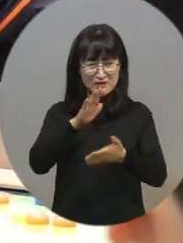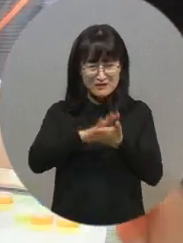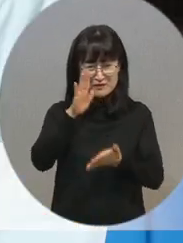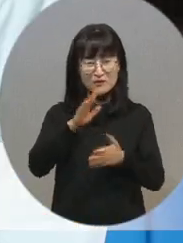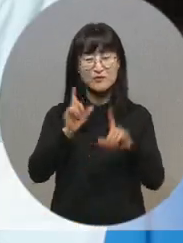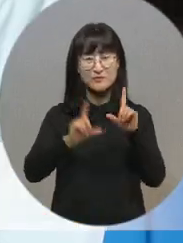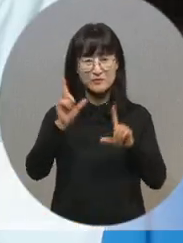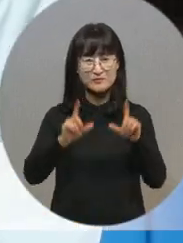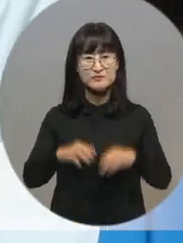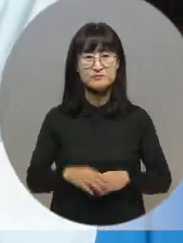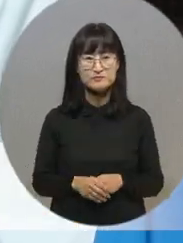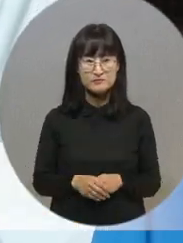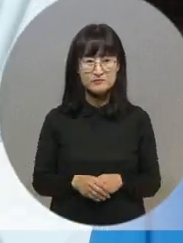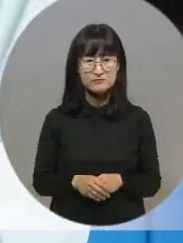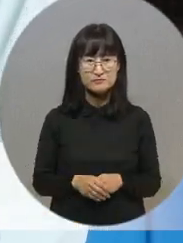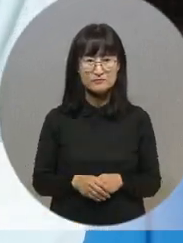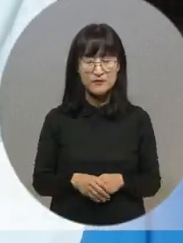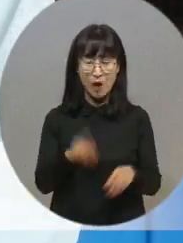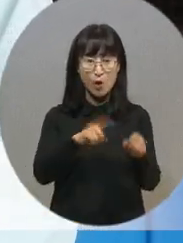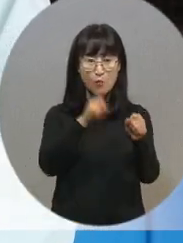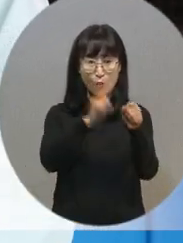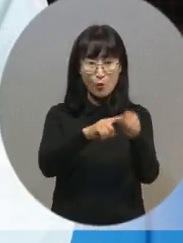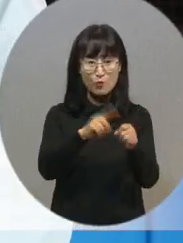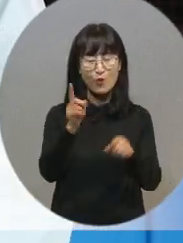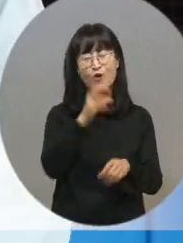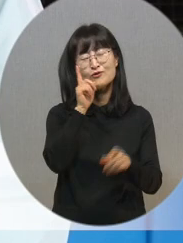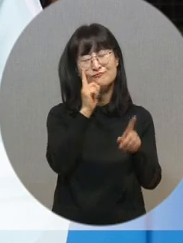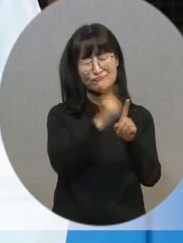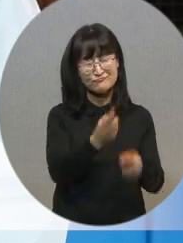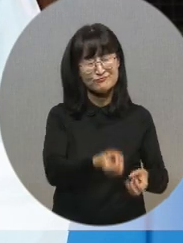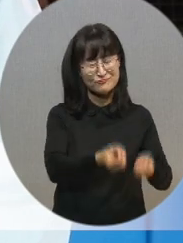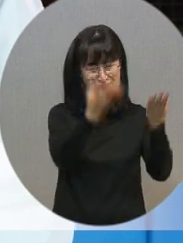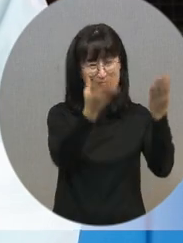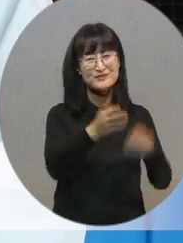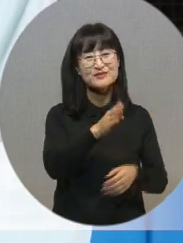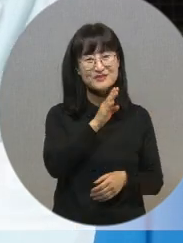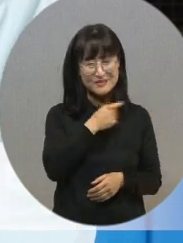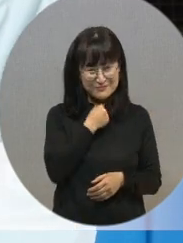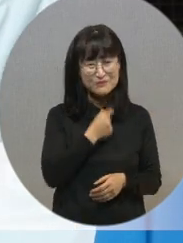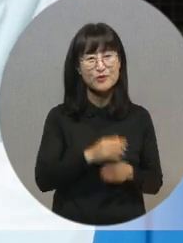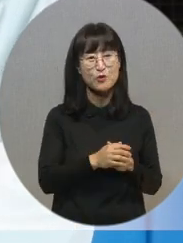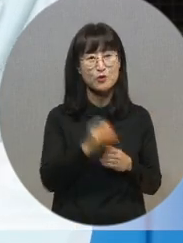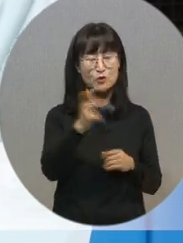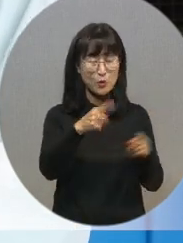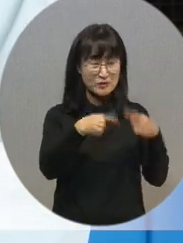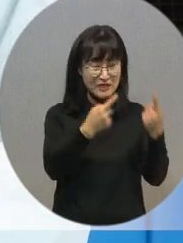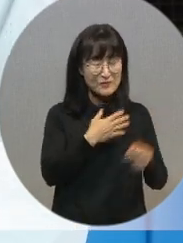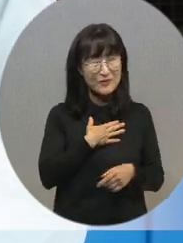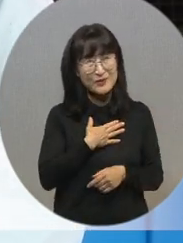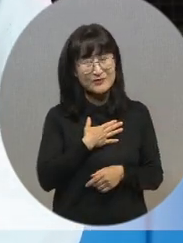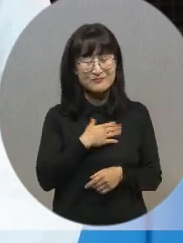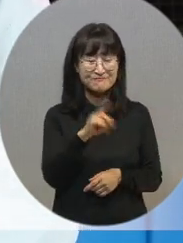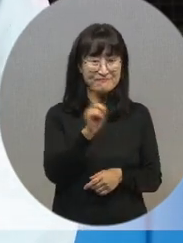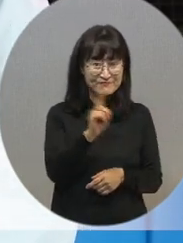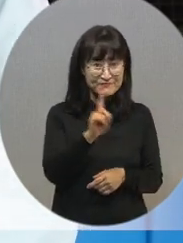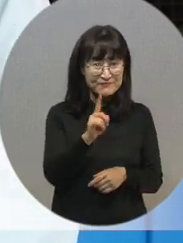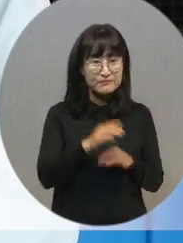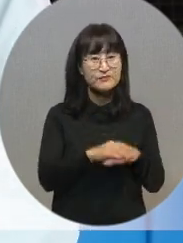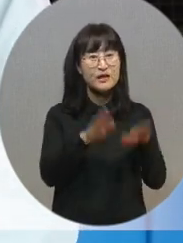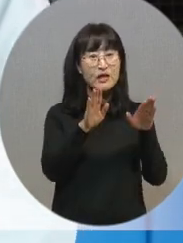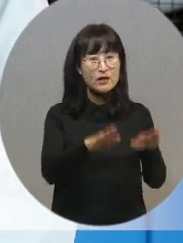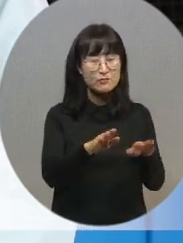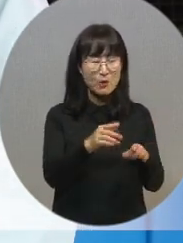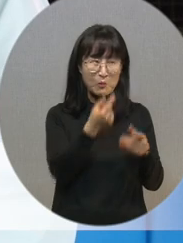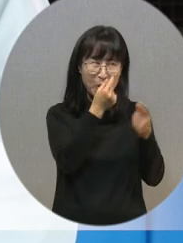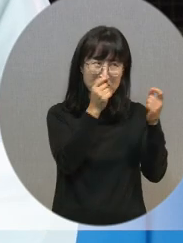선보였습니다. 목표는 우선 무조건 우승이고요. 그다음에 참여 소감은 이번에는 친선